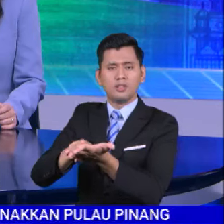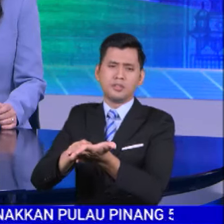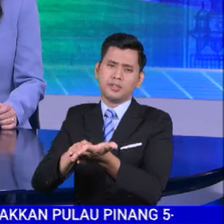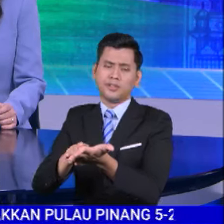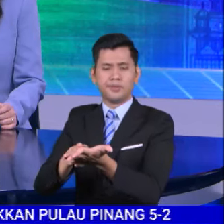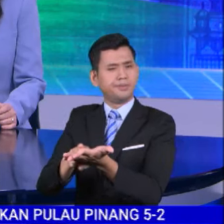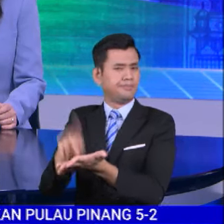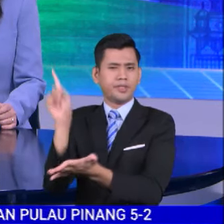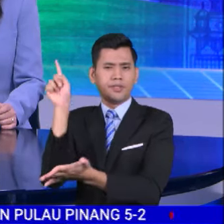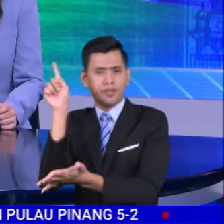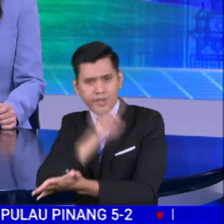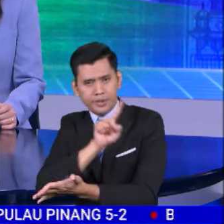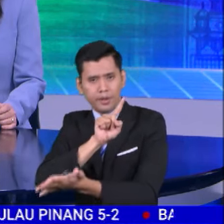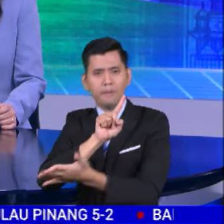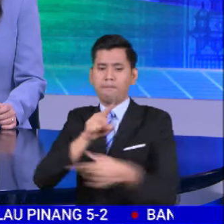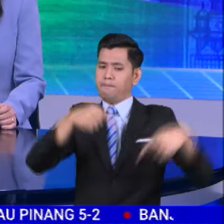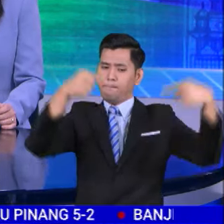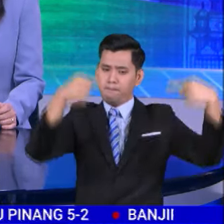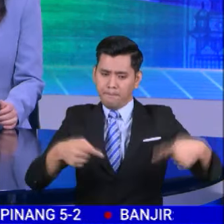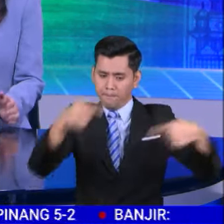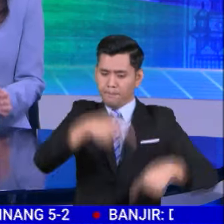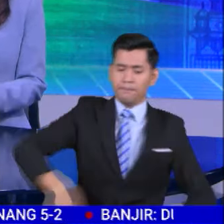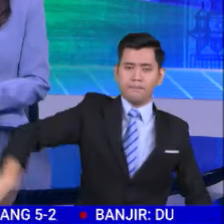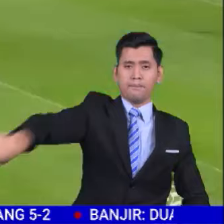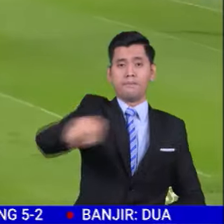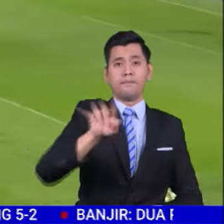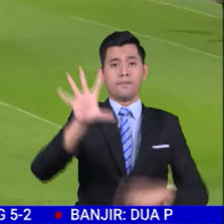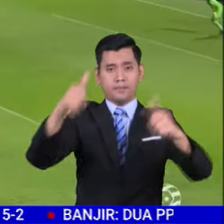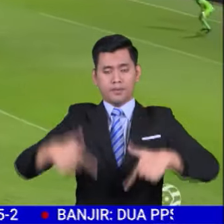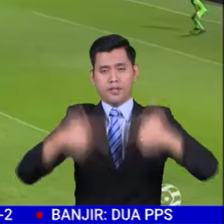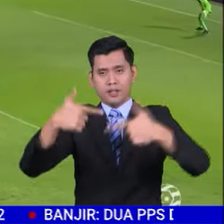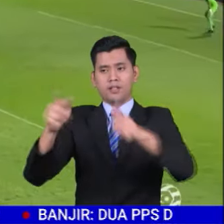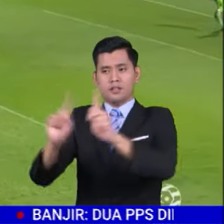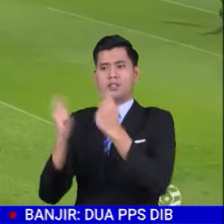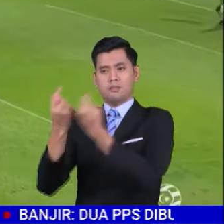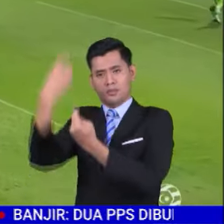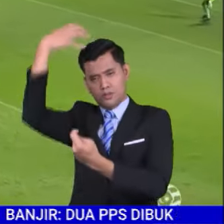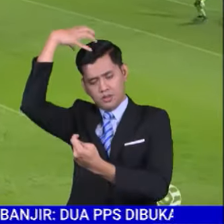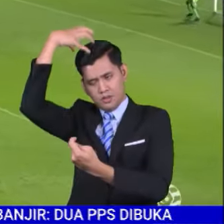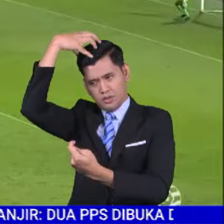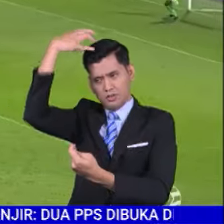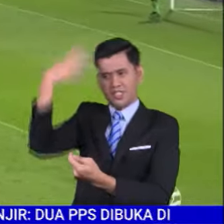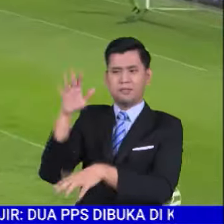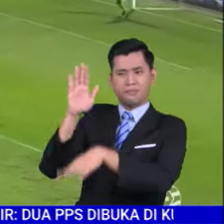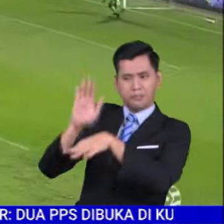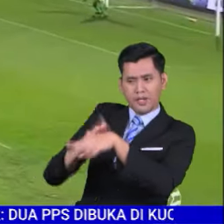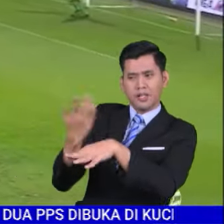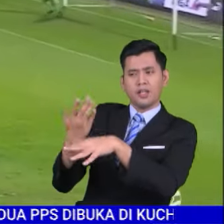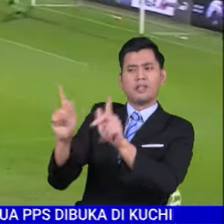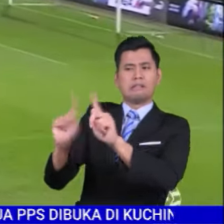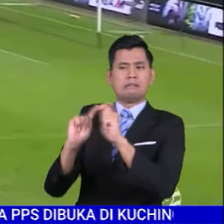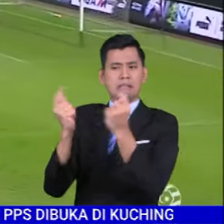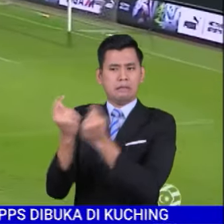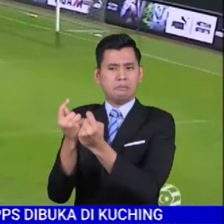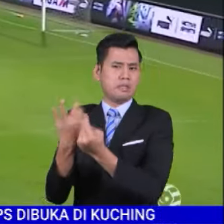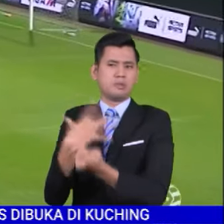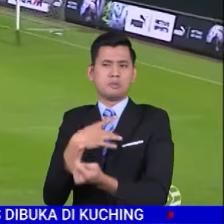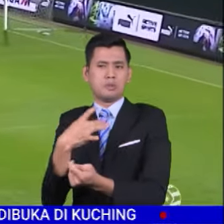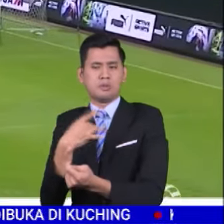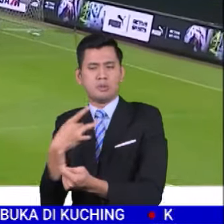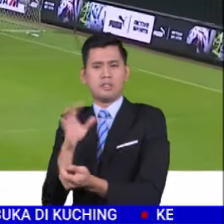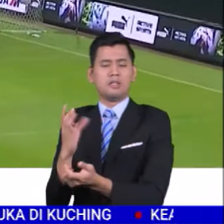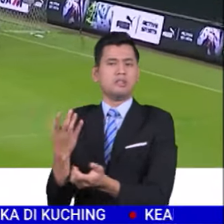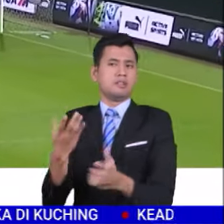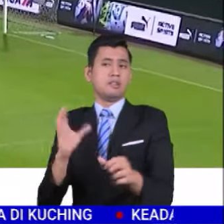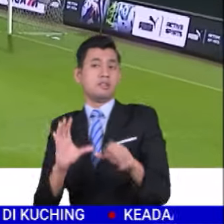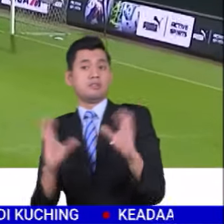Ho turut lebur pada asi kelima Liga selango sebelum ini di label sebagai pasukan yang mampu mencabar jadi tim dalam kejuaraan